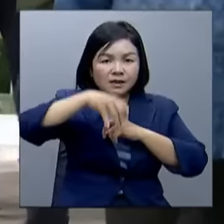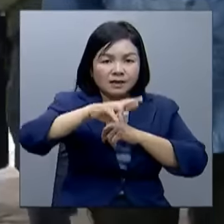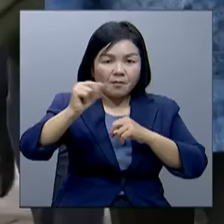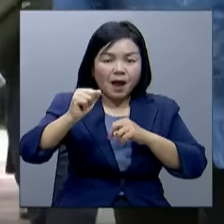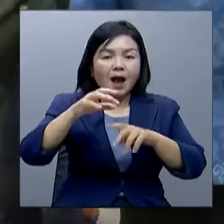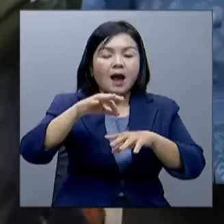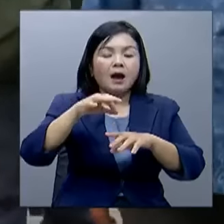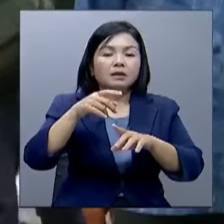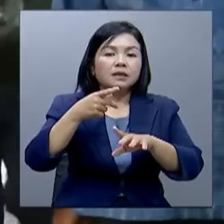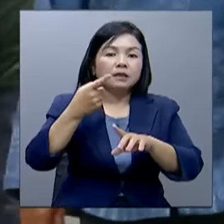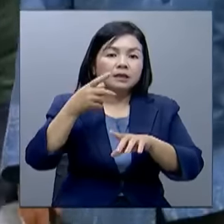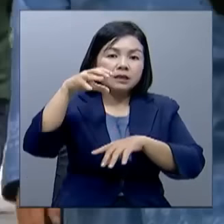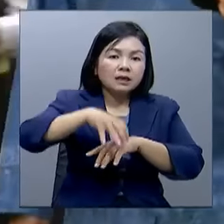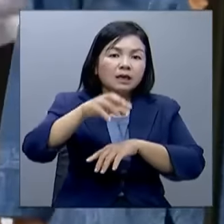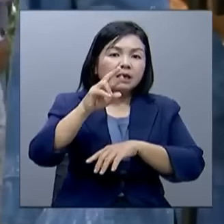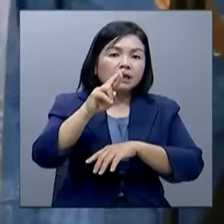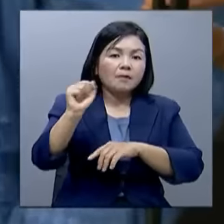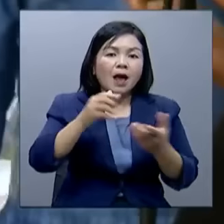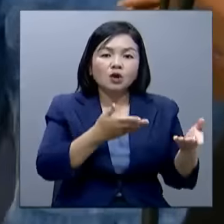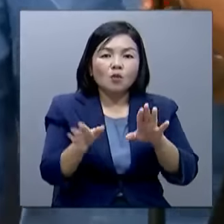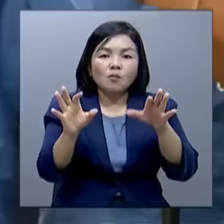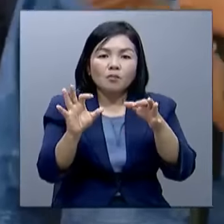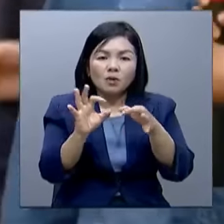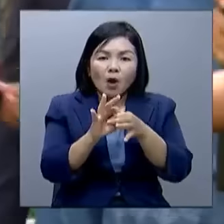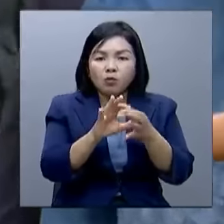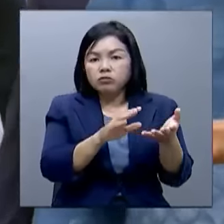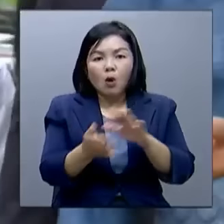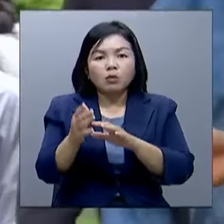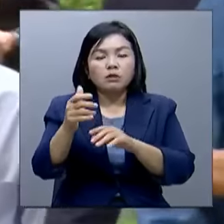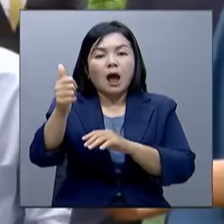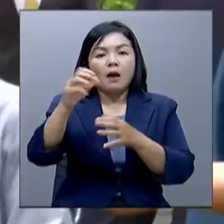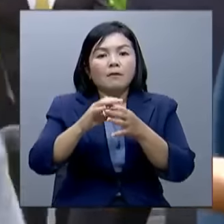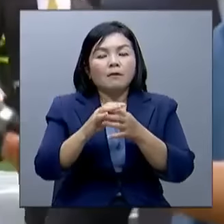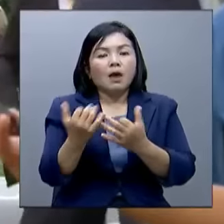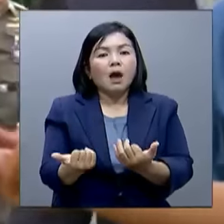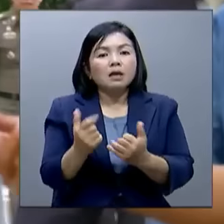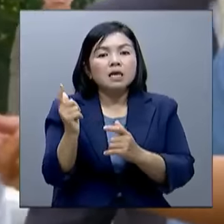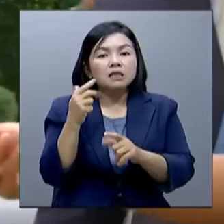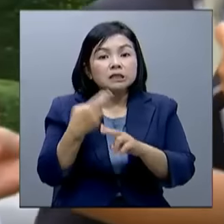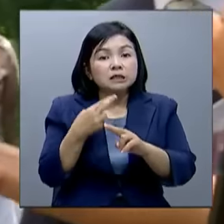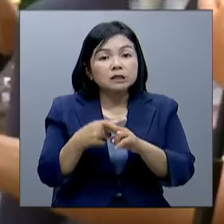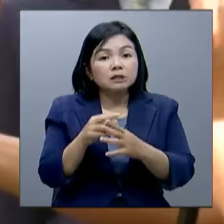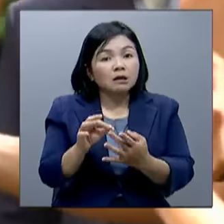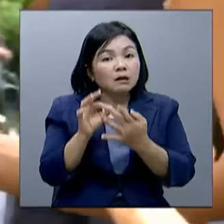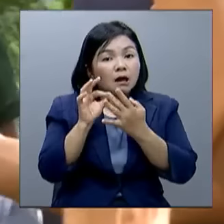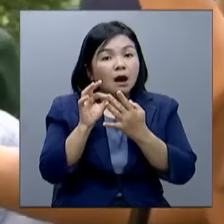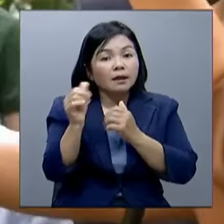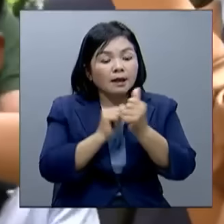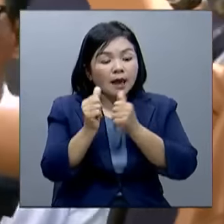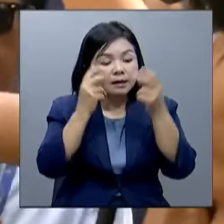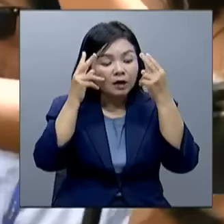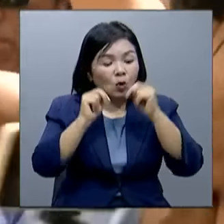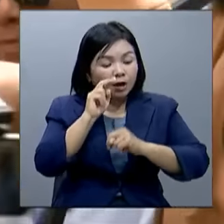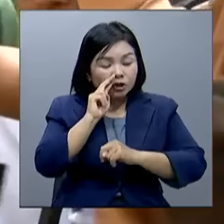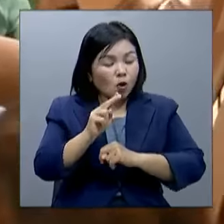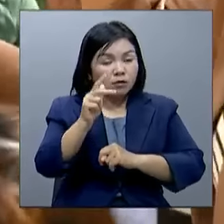องก็ถือว่ามีอำนาจเต็มขณะเดียวกันหากพ้นจากตำแหน่งแล้วก็ยังมีชื่อเป็นแคนดิเดตนายกรัฐมนตรีอีกก็ยังสามารถกลับมา